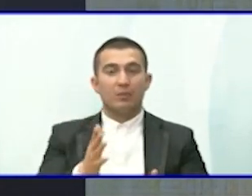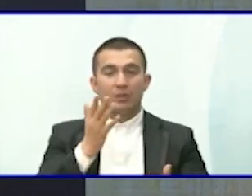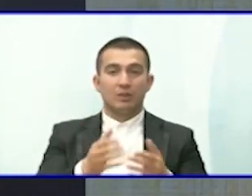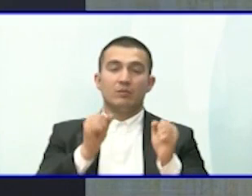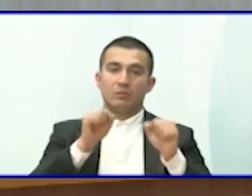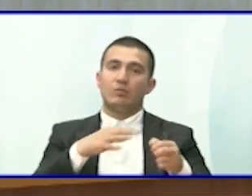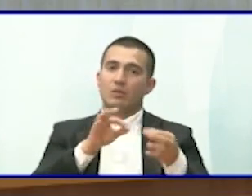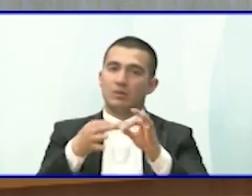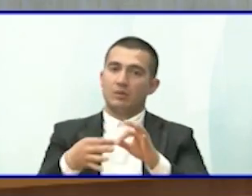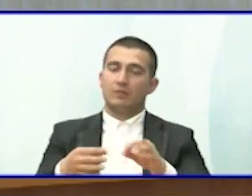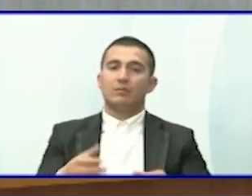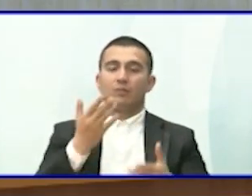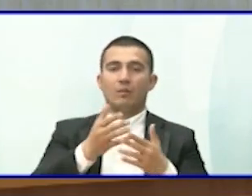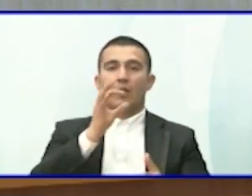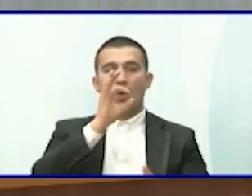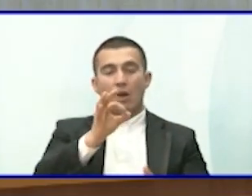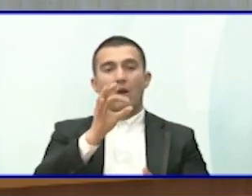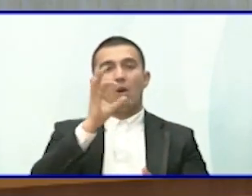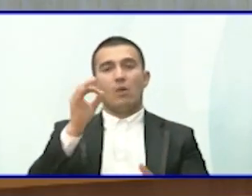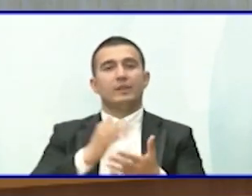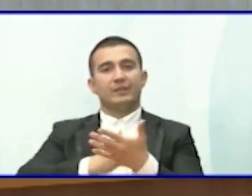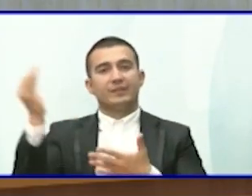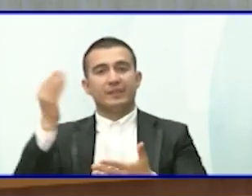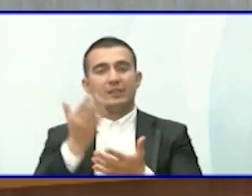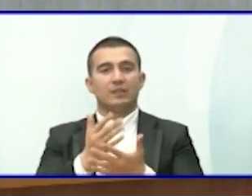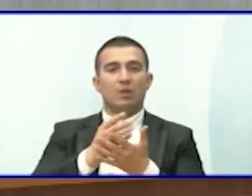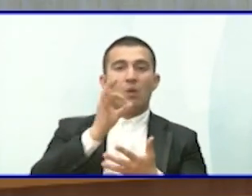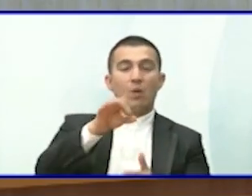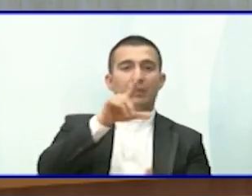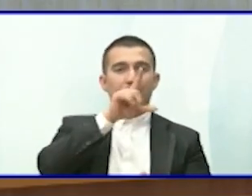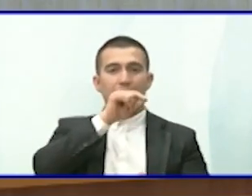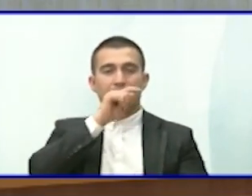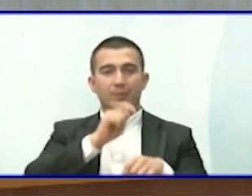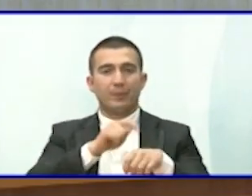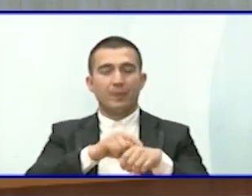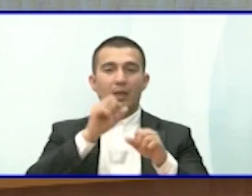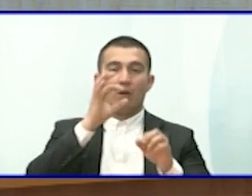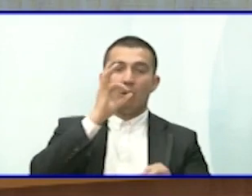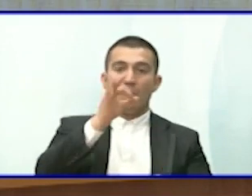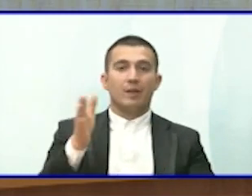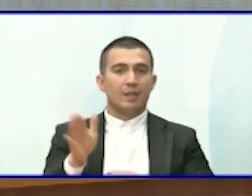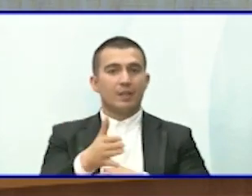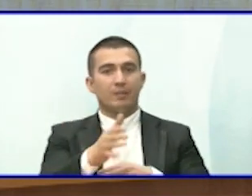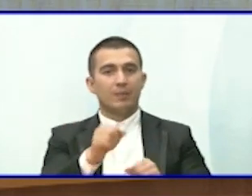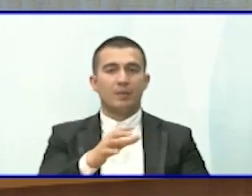предлог о о зверях и птицах и рыбах о